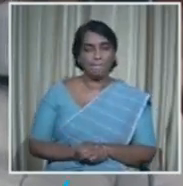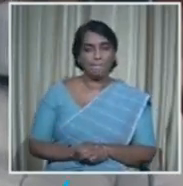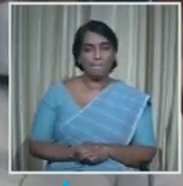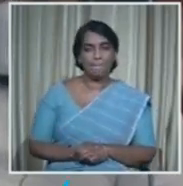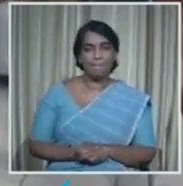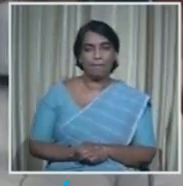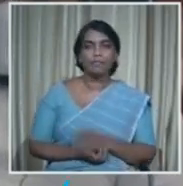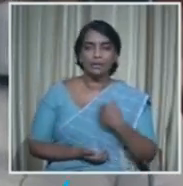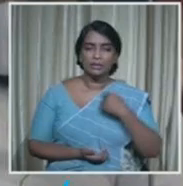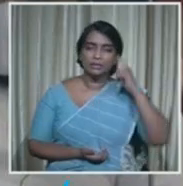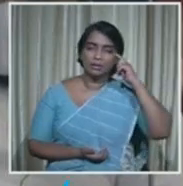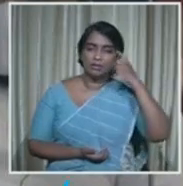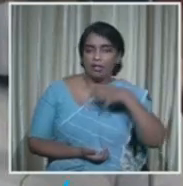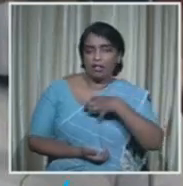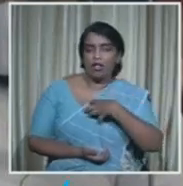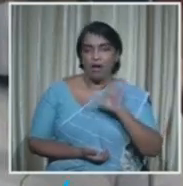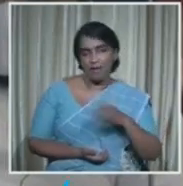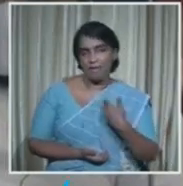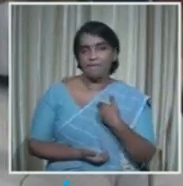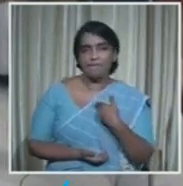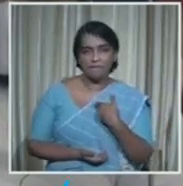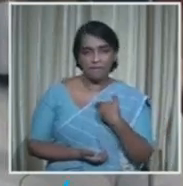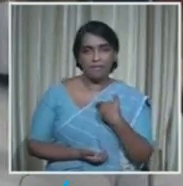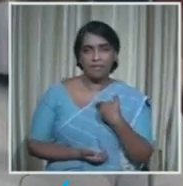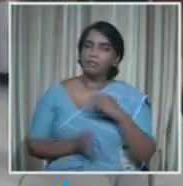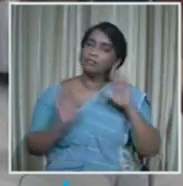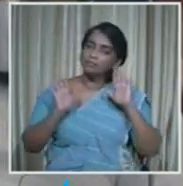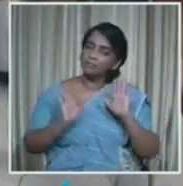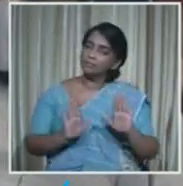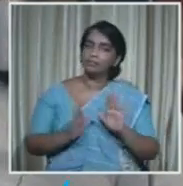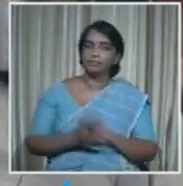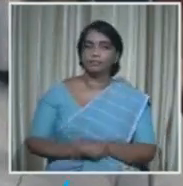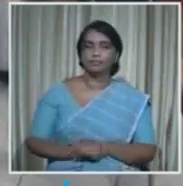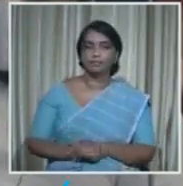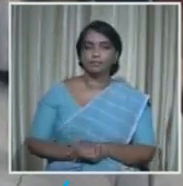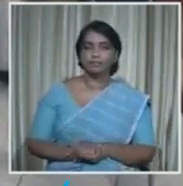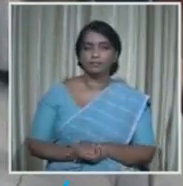මට වේදනාවක් තියෙනවා ඒ කෙසේ වෙතත්